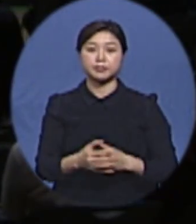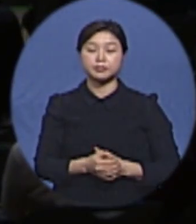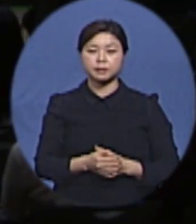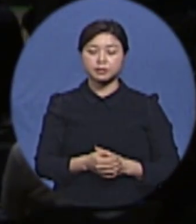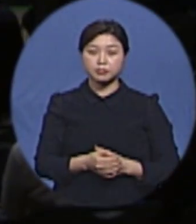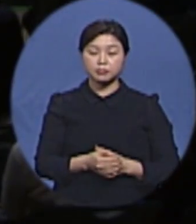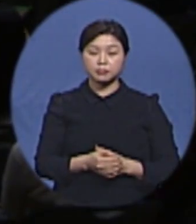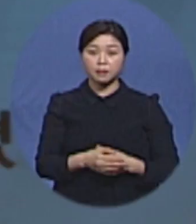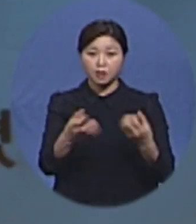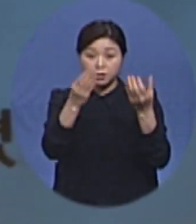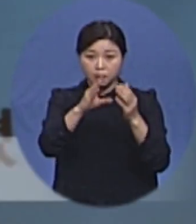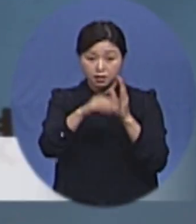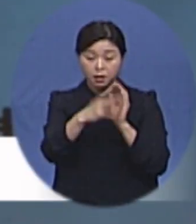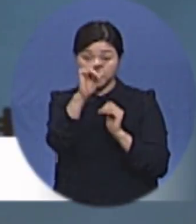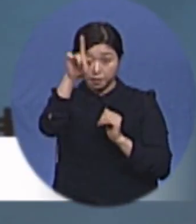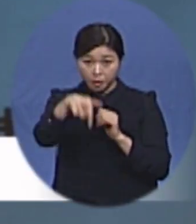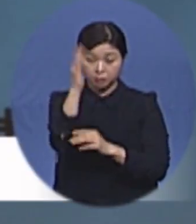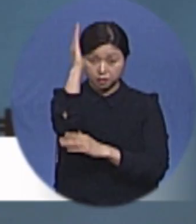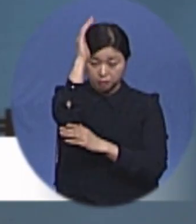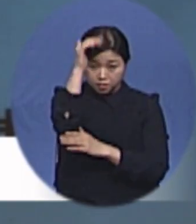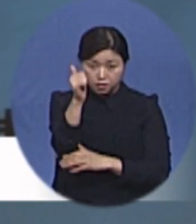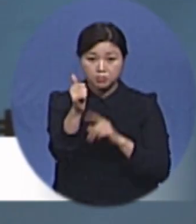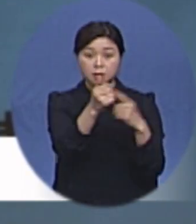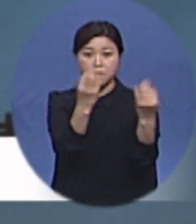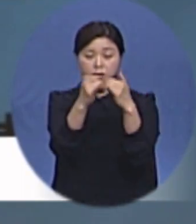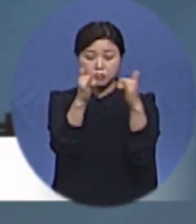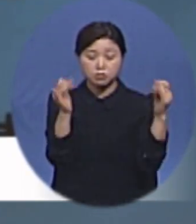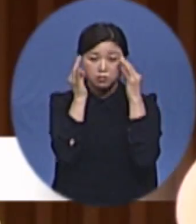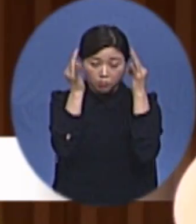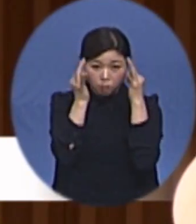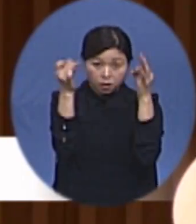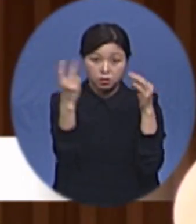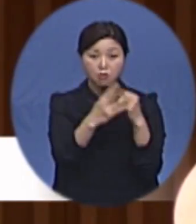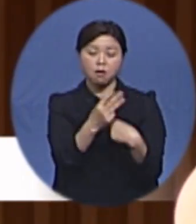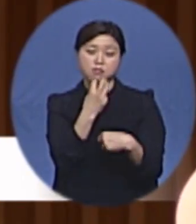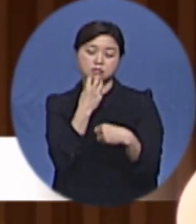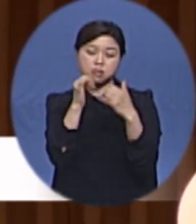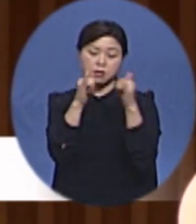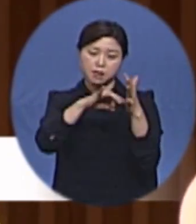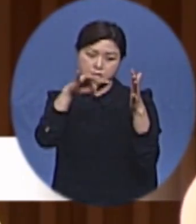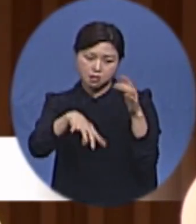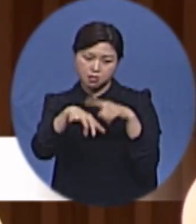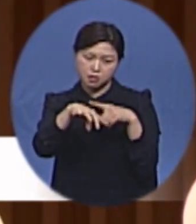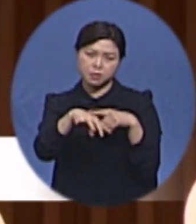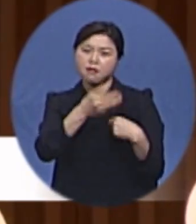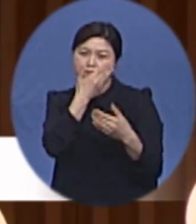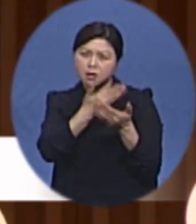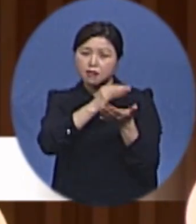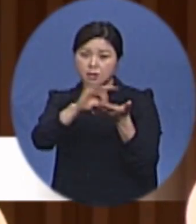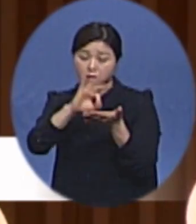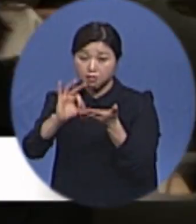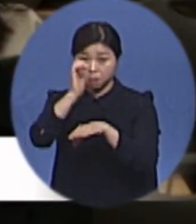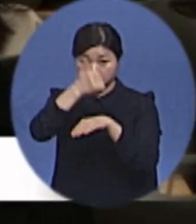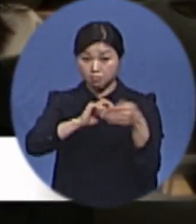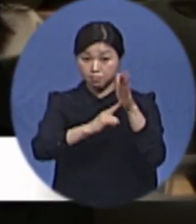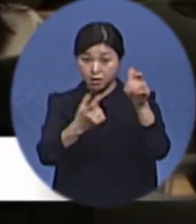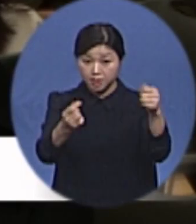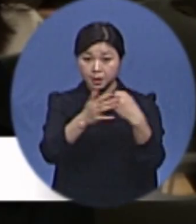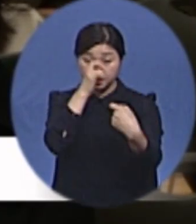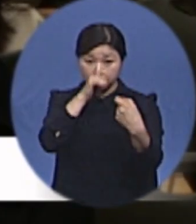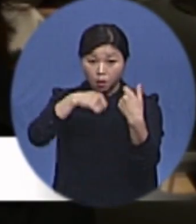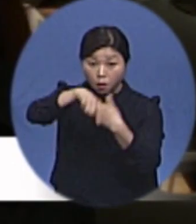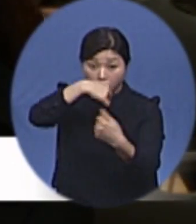이 자리에서 박원순 시장은 수많은 사람의 노력과 서울 시민의 세금이 가치 있게 쓰여진 결과라며 친환경